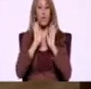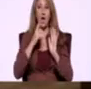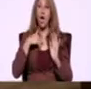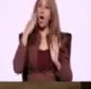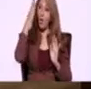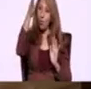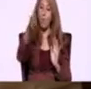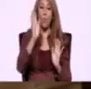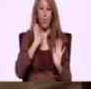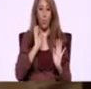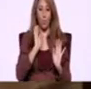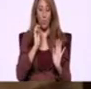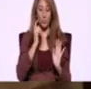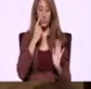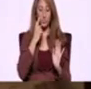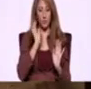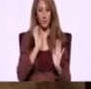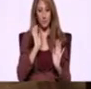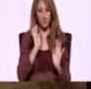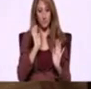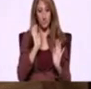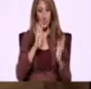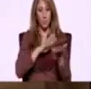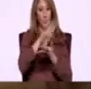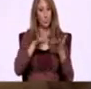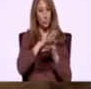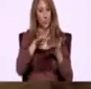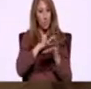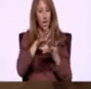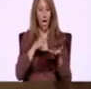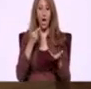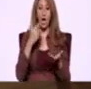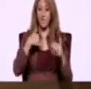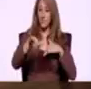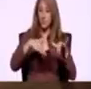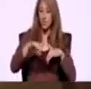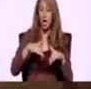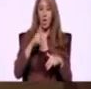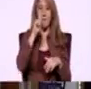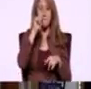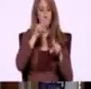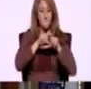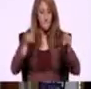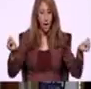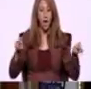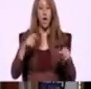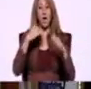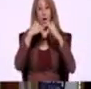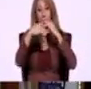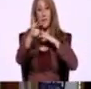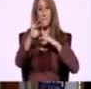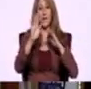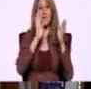له. اللي عنده مشكلة في البلد اللي هو فيها، في المنطقة اللي هو فيها، في الصرف الصحي، في المية، يبعت لنا